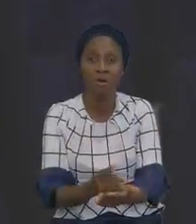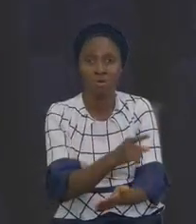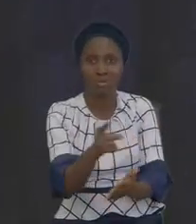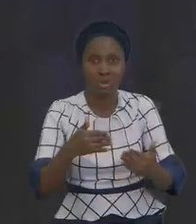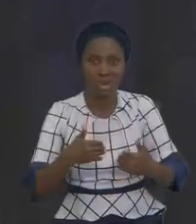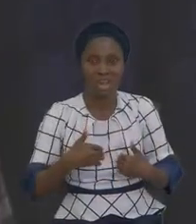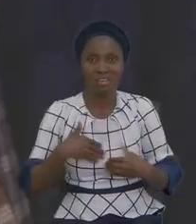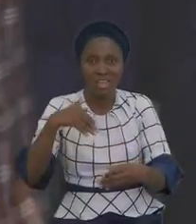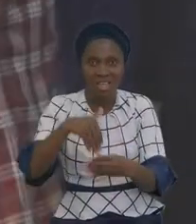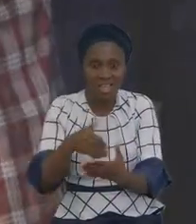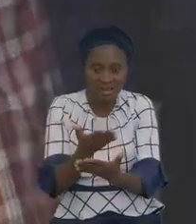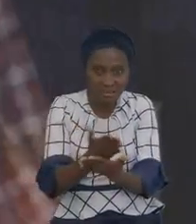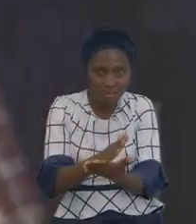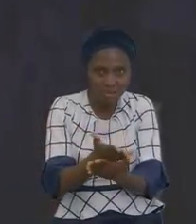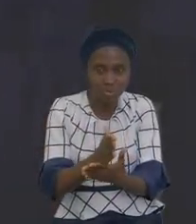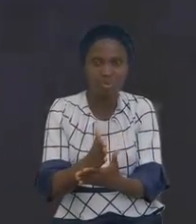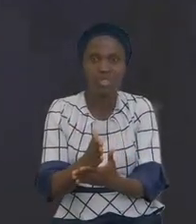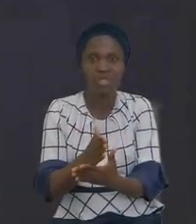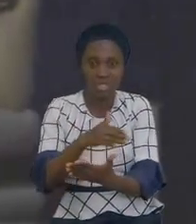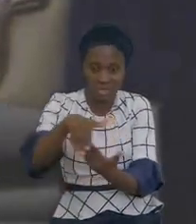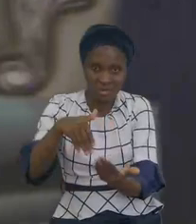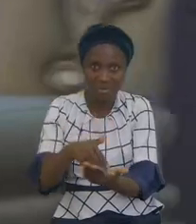limitations, limitations.